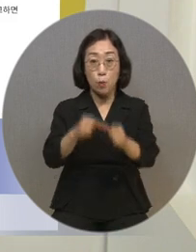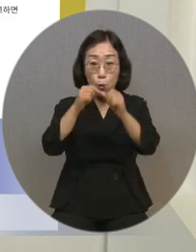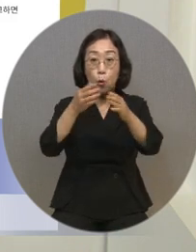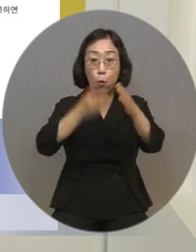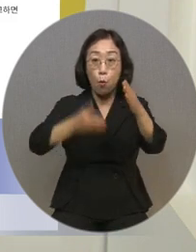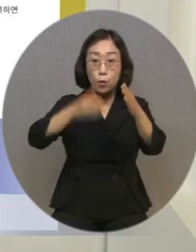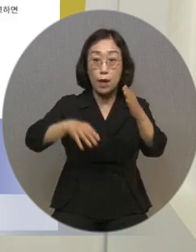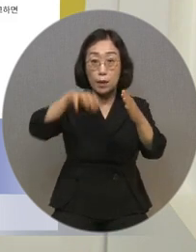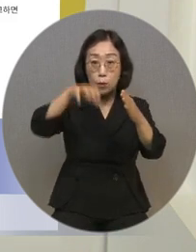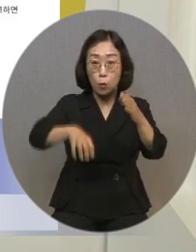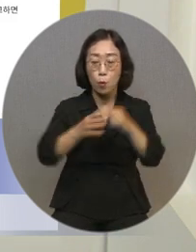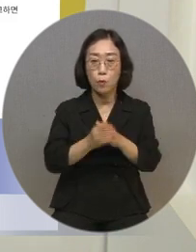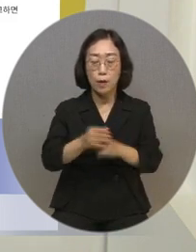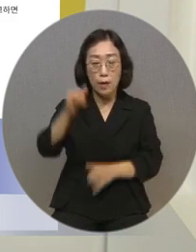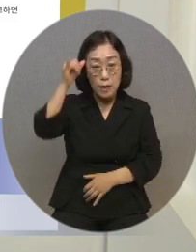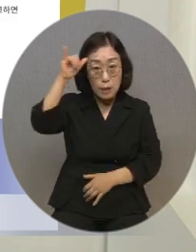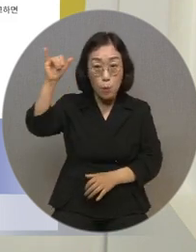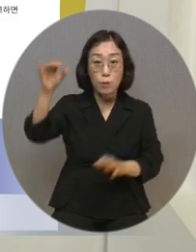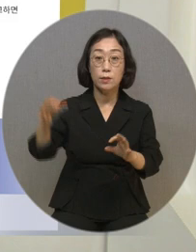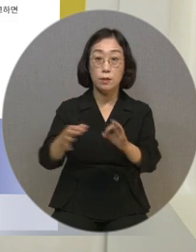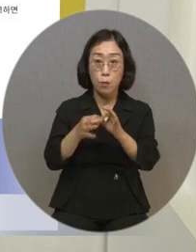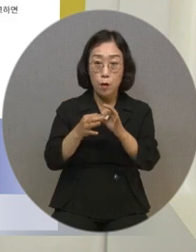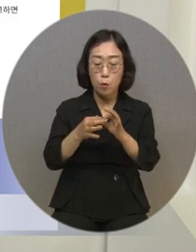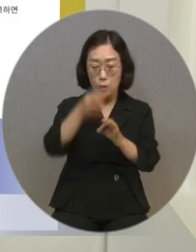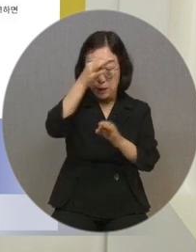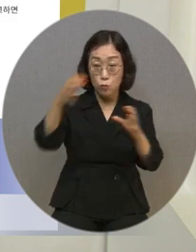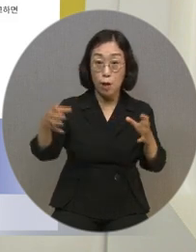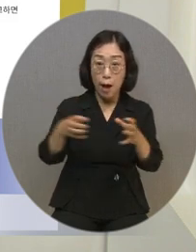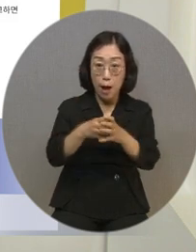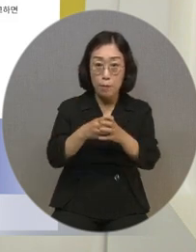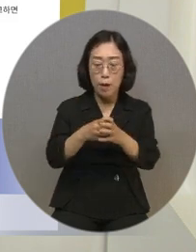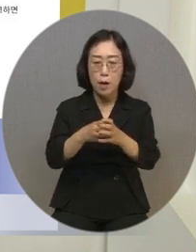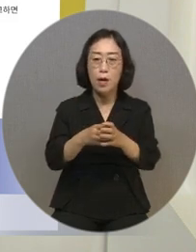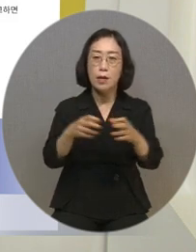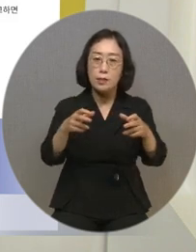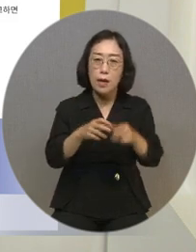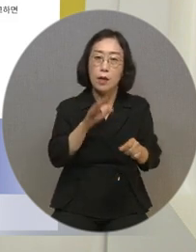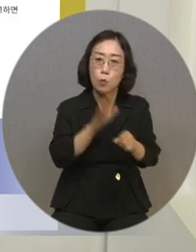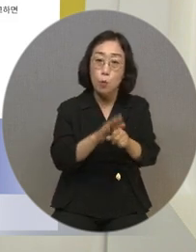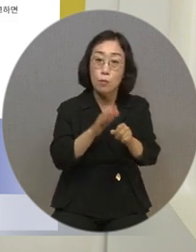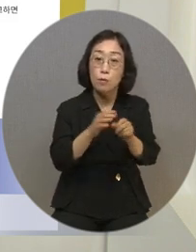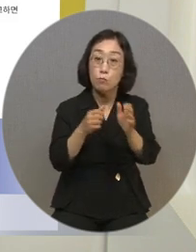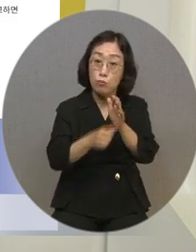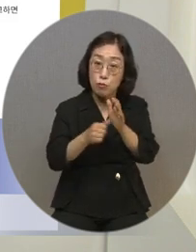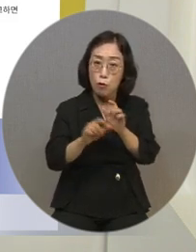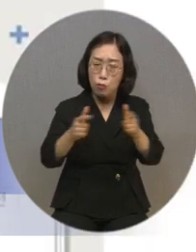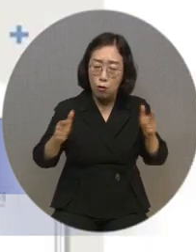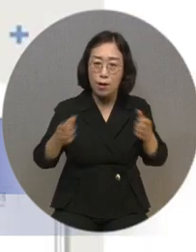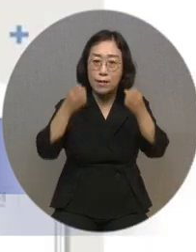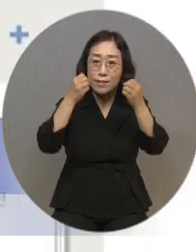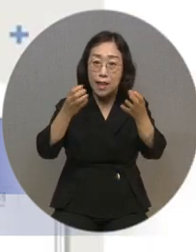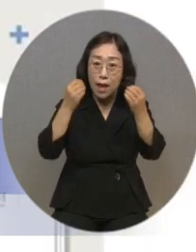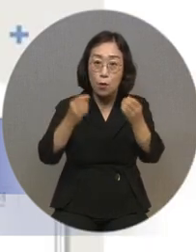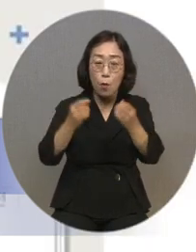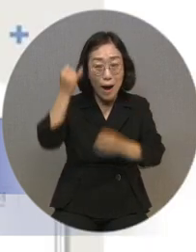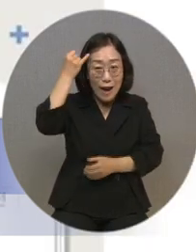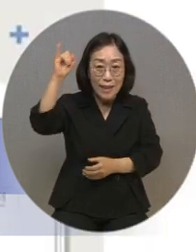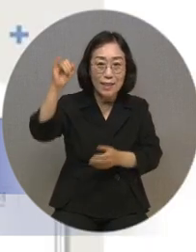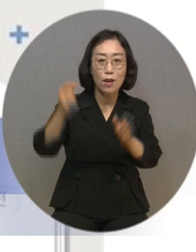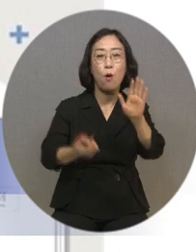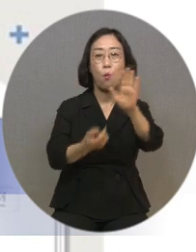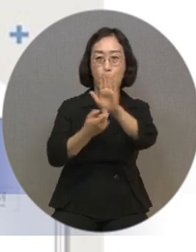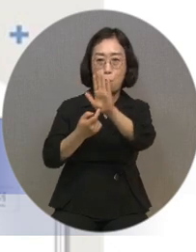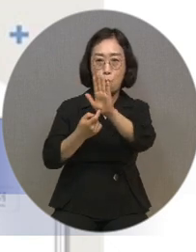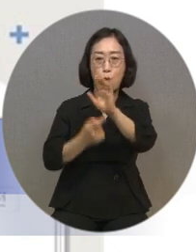인공지능과 정보 통신 기술이 접목된 장애인 보조 공학 기기 시제품을 공모합니다 접수는 7월 월